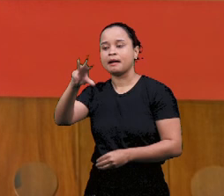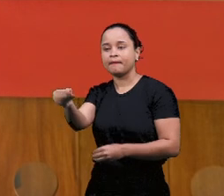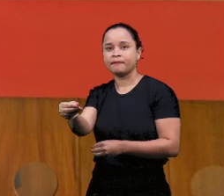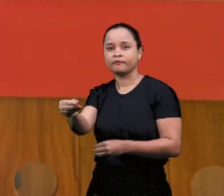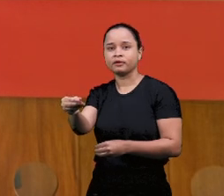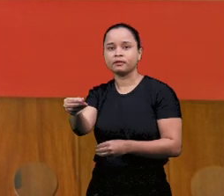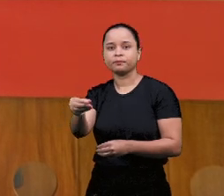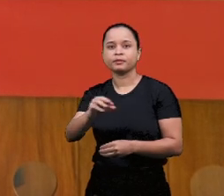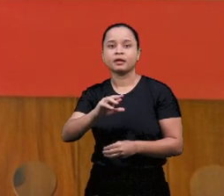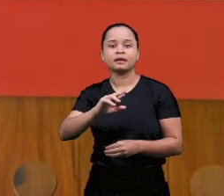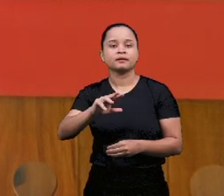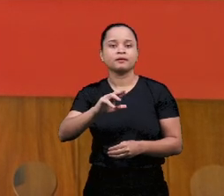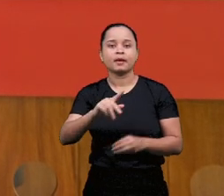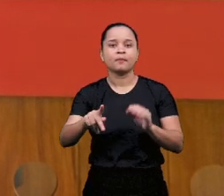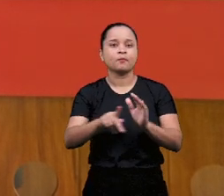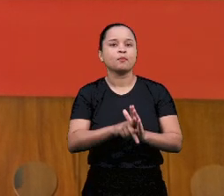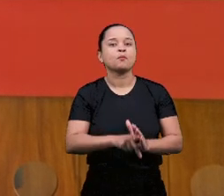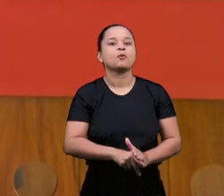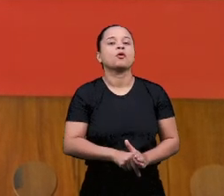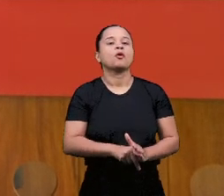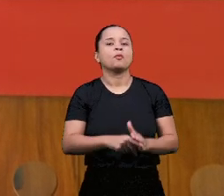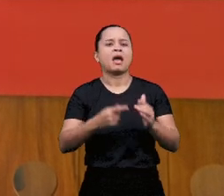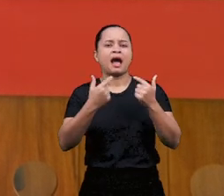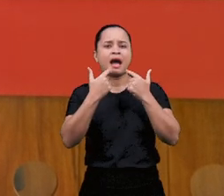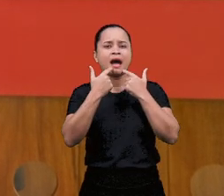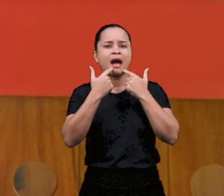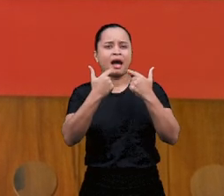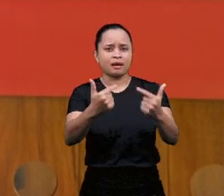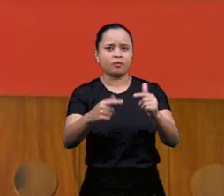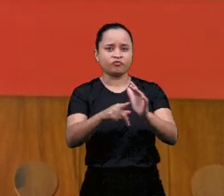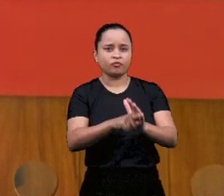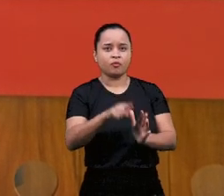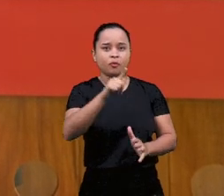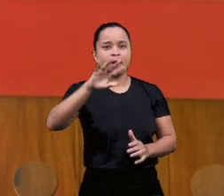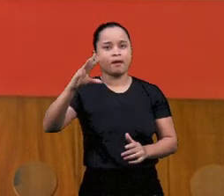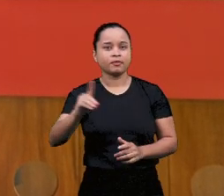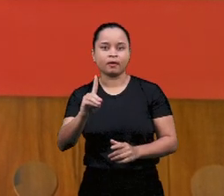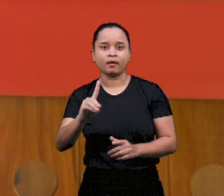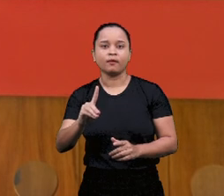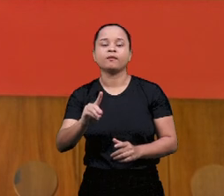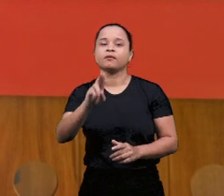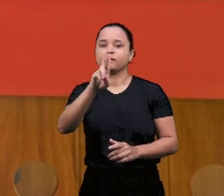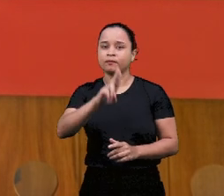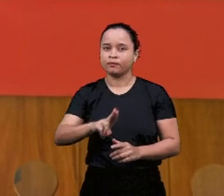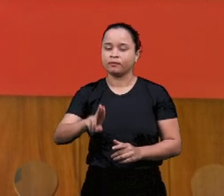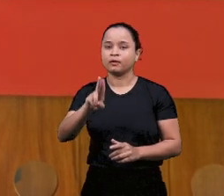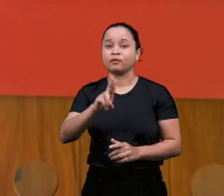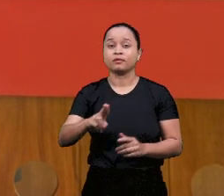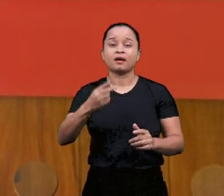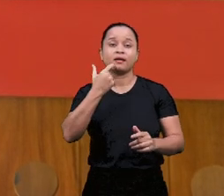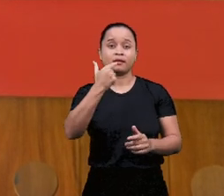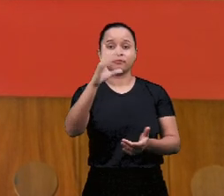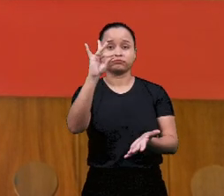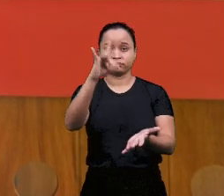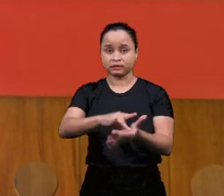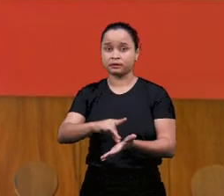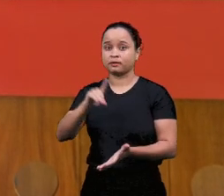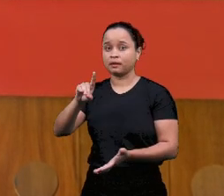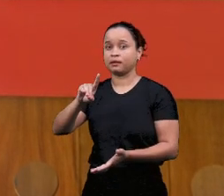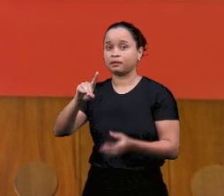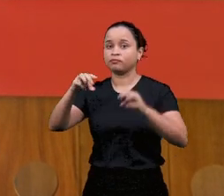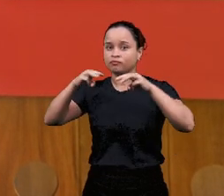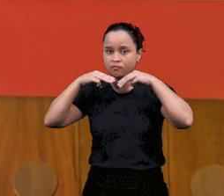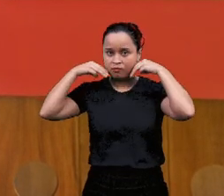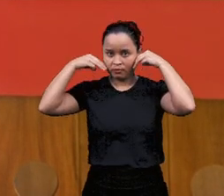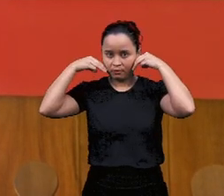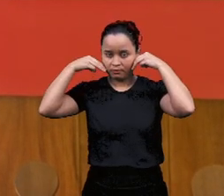dialecte, enfin, dans la langue portugaise de Mozambique. Et troisièmement, notre réponse aussi va être transmise